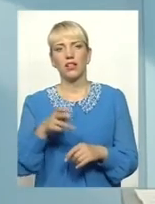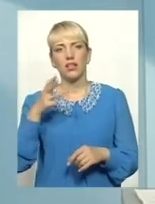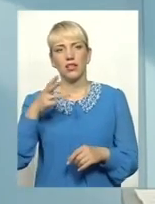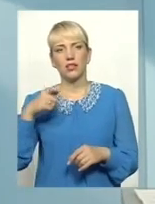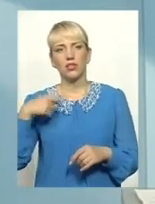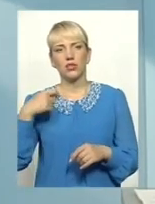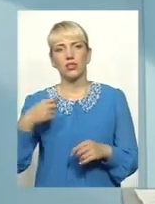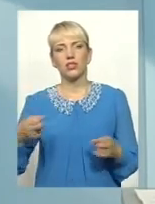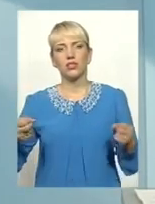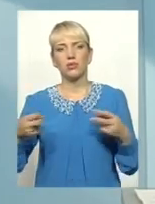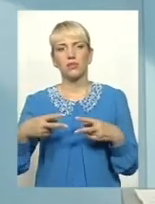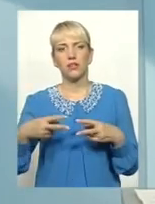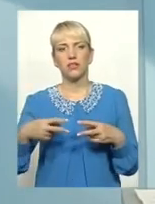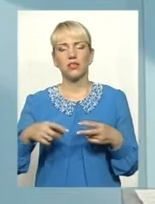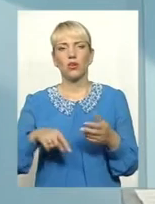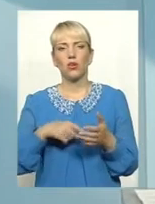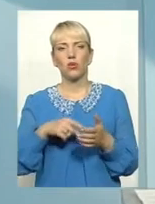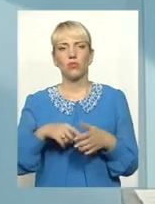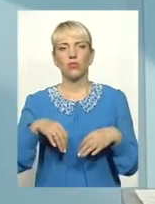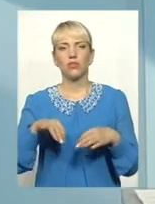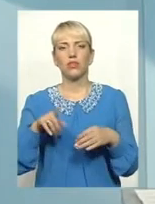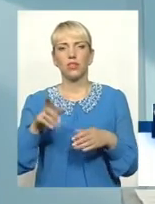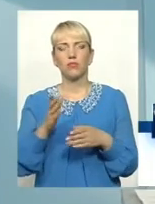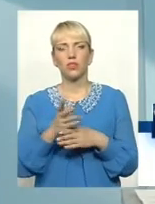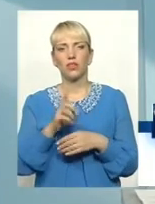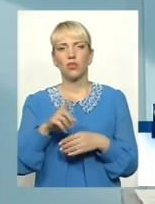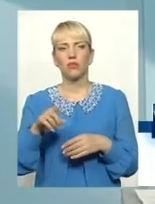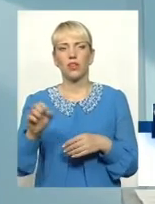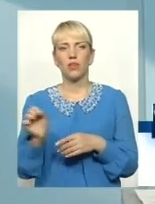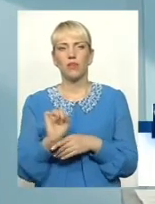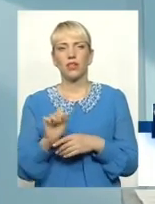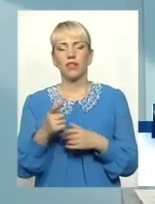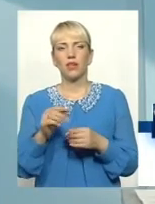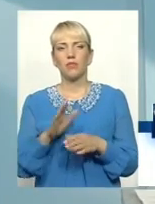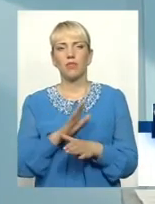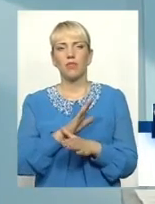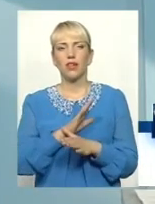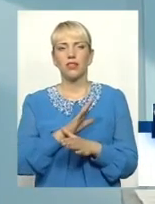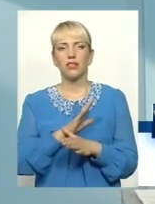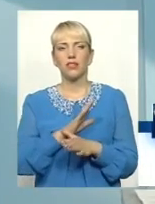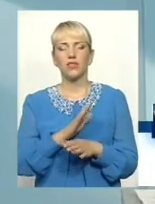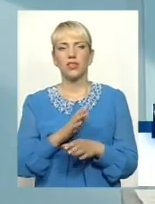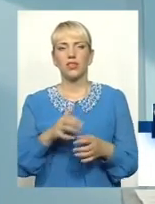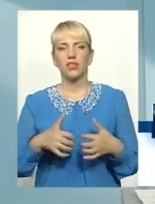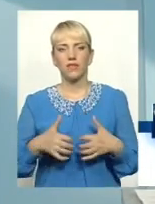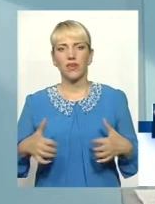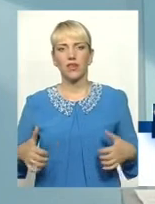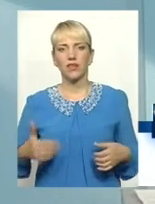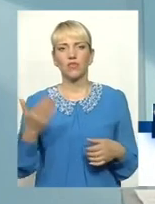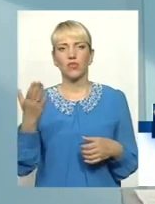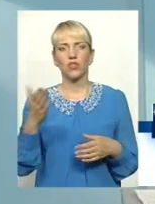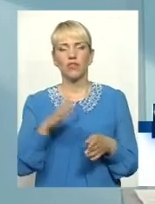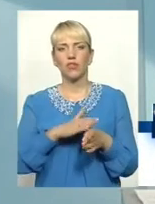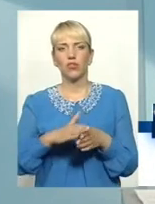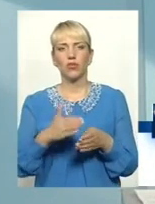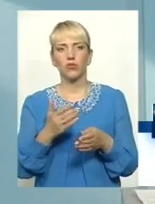роботи спецкомунтрансу, там є номера машин, скажи, де ці мертві тварини. Є. Тобто вони виконують саме таку функцію.